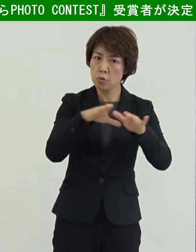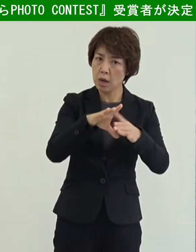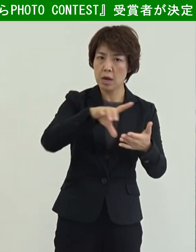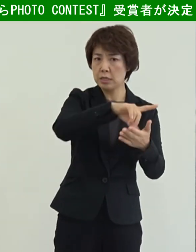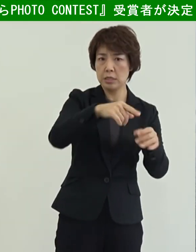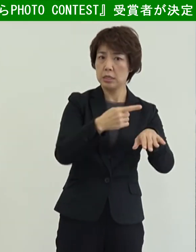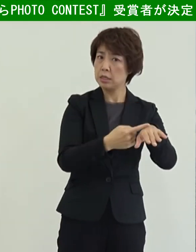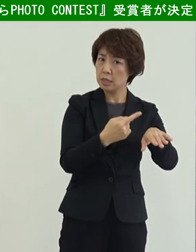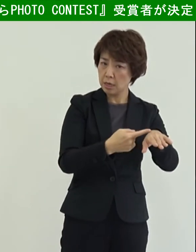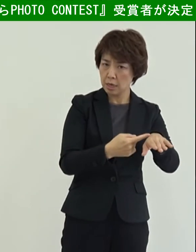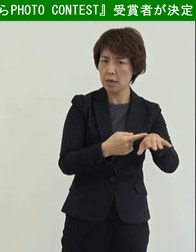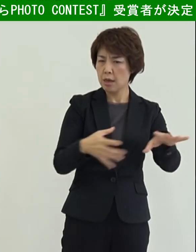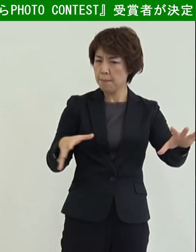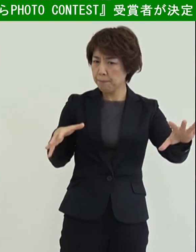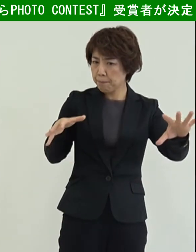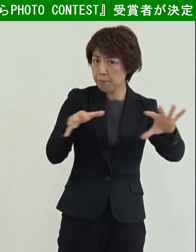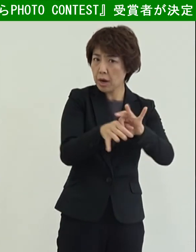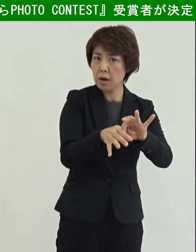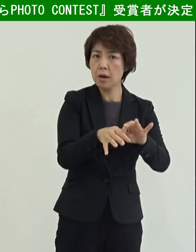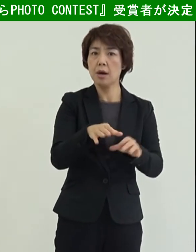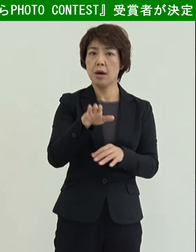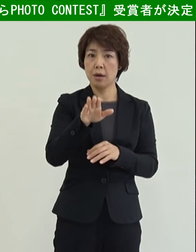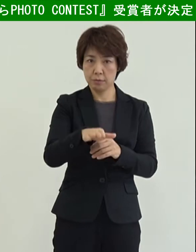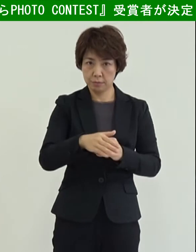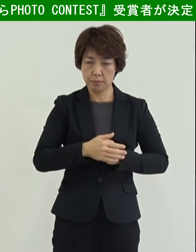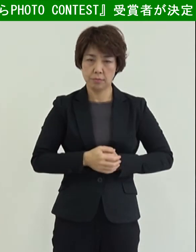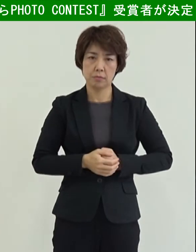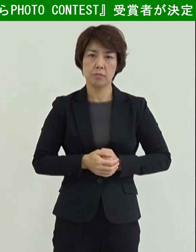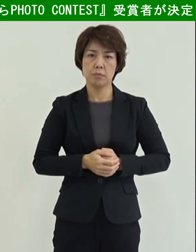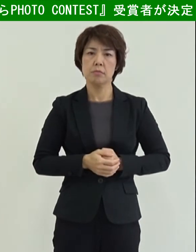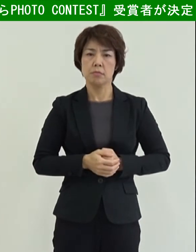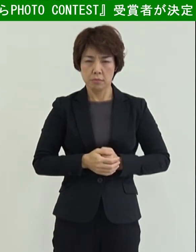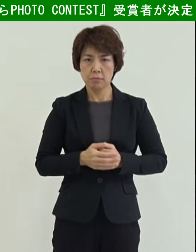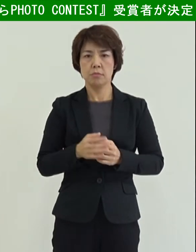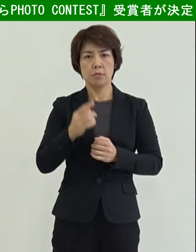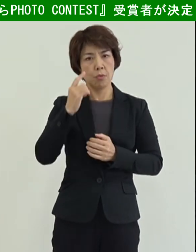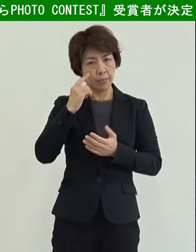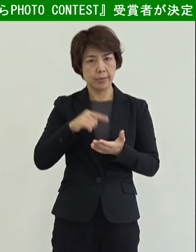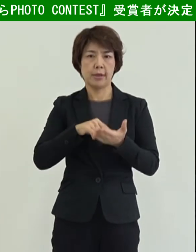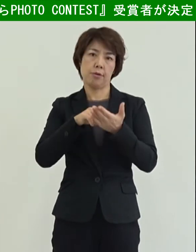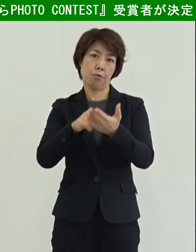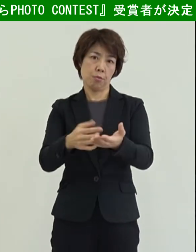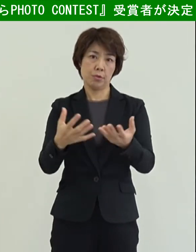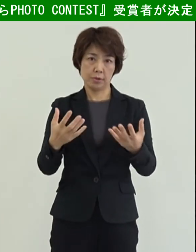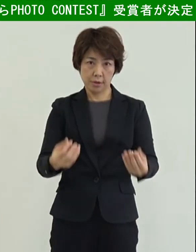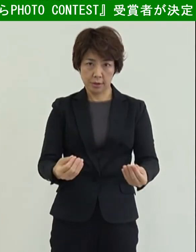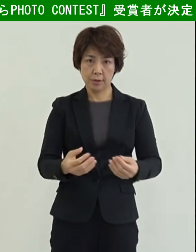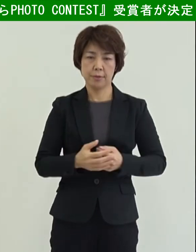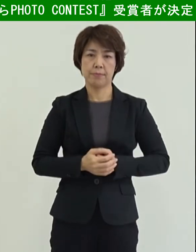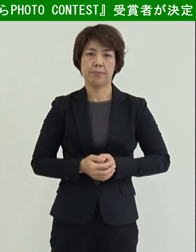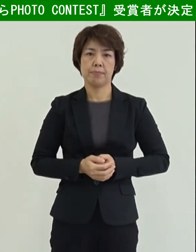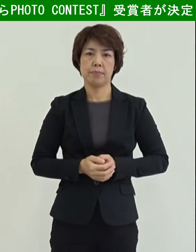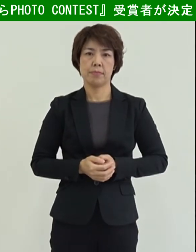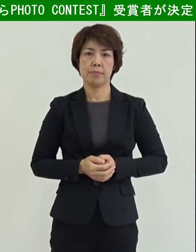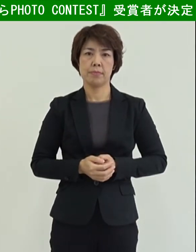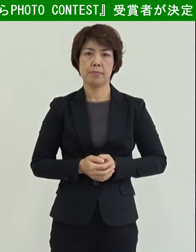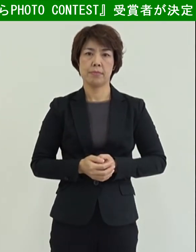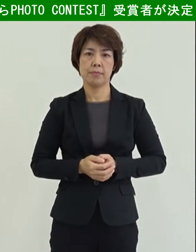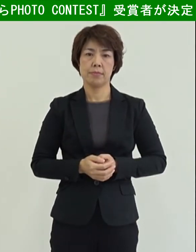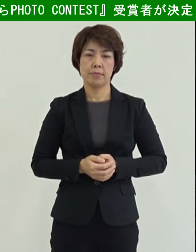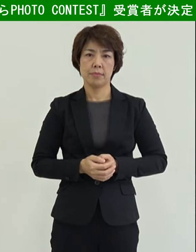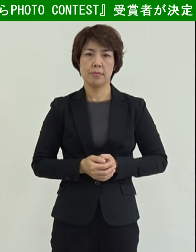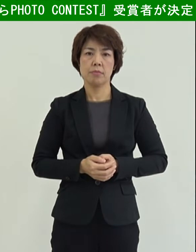そのものに直結していると思いましてで横暴させていただきましたねあの